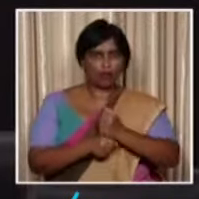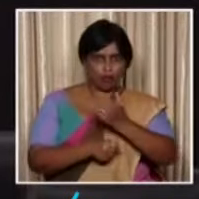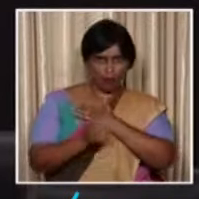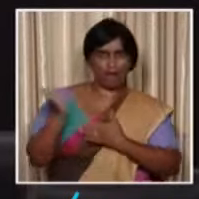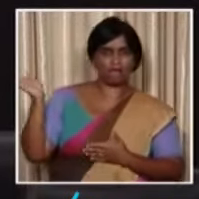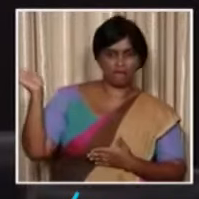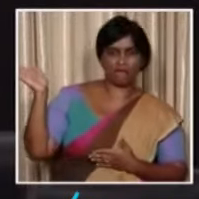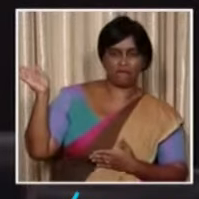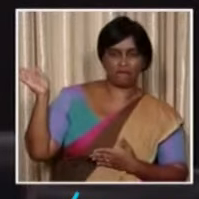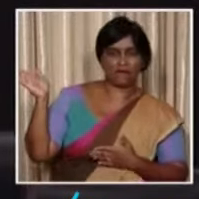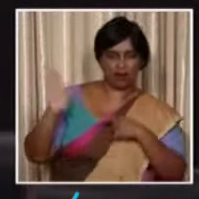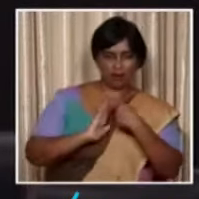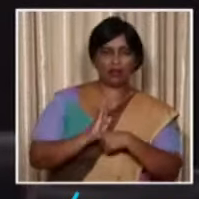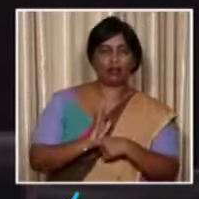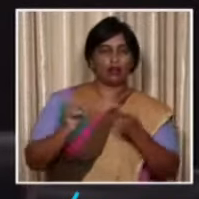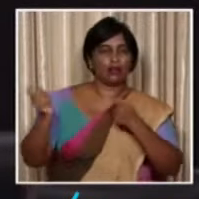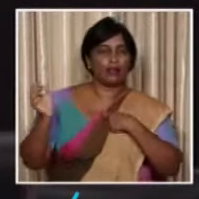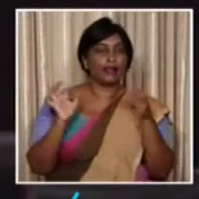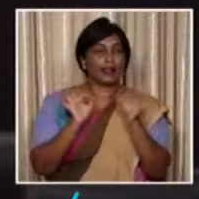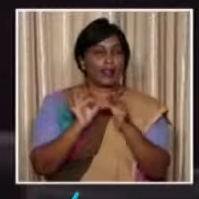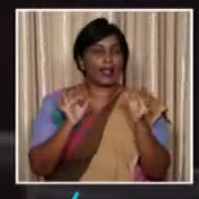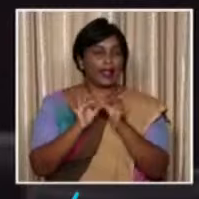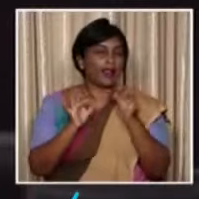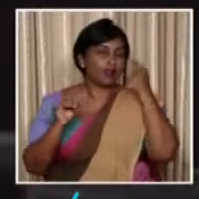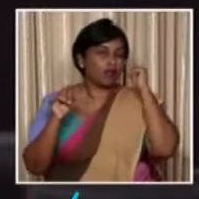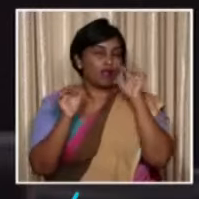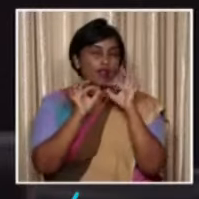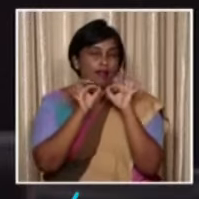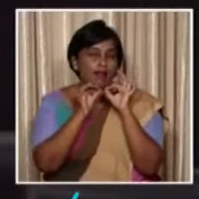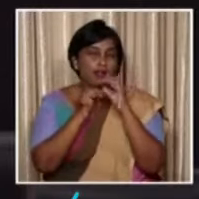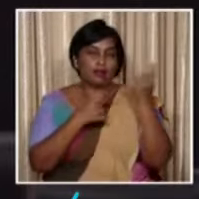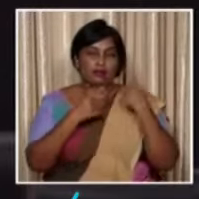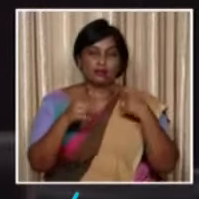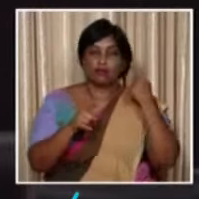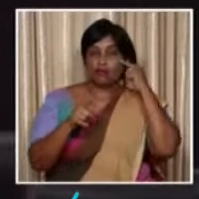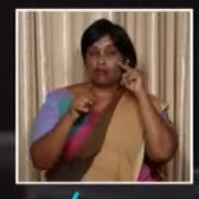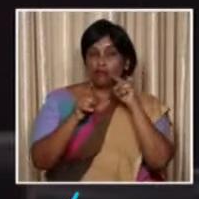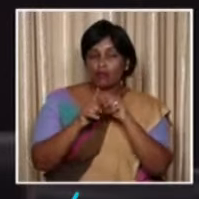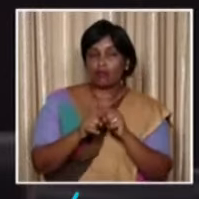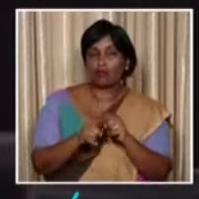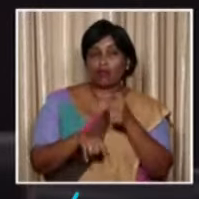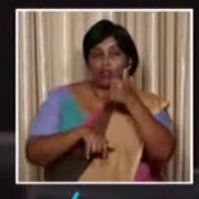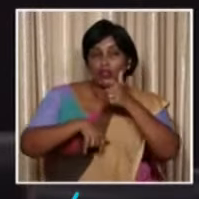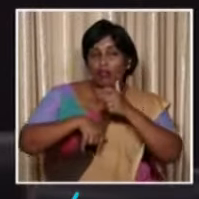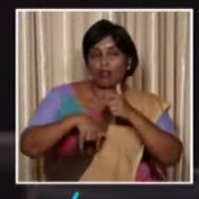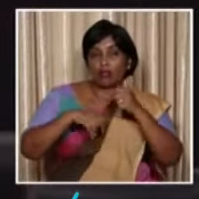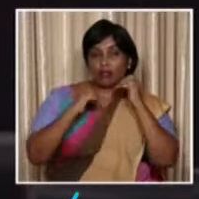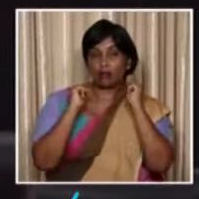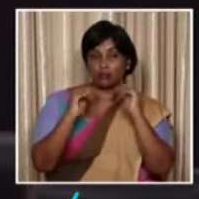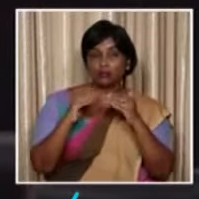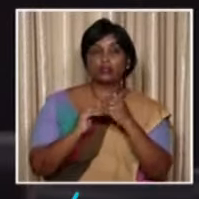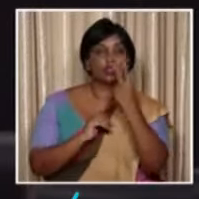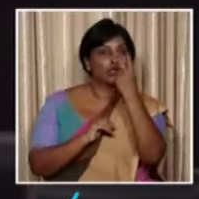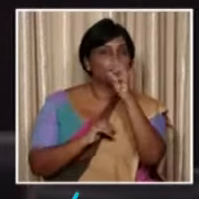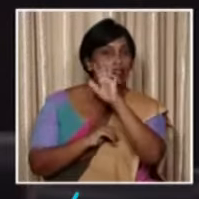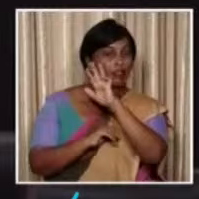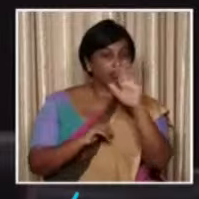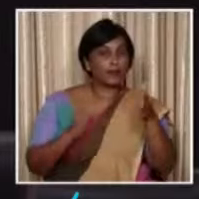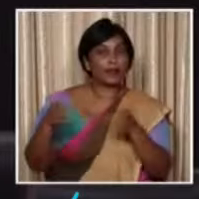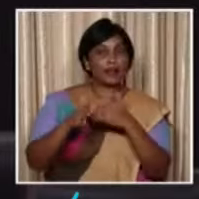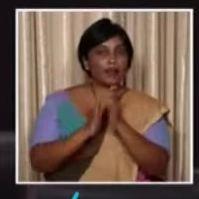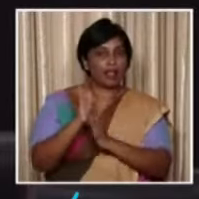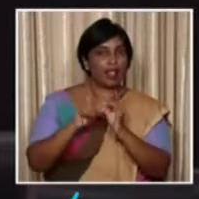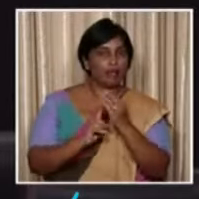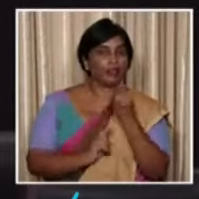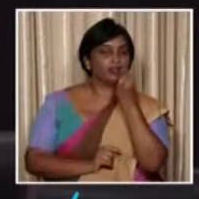ඉන්නවනේ මේම කියලා කේලම් පිටින් පුරවලා ඔබතුමාට සුදුසු තැන දුන්නේ නැහැ හරිනම් 2019 කැබිනට්